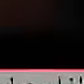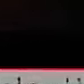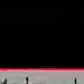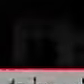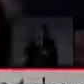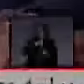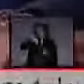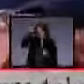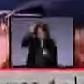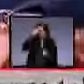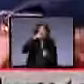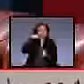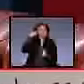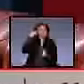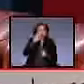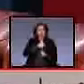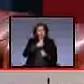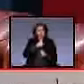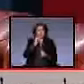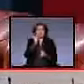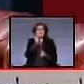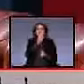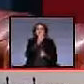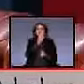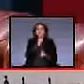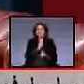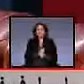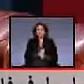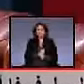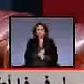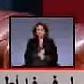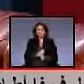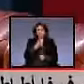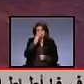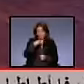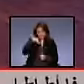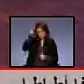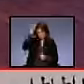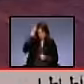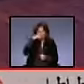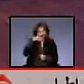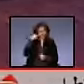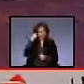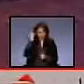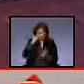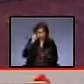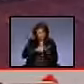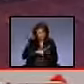ايه الفيل الازرق ده بقى؟ حكايته ايه الفيل الازرق؟ اولا هو فيل بجد؟ ولا العلبه دي فيها فيل؟ لا.